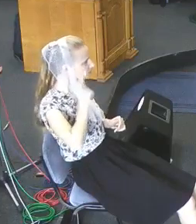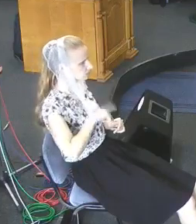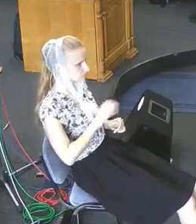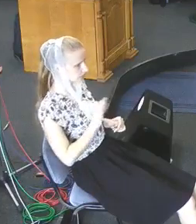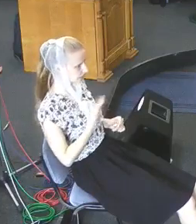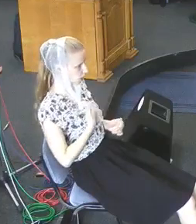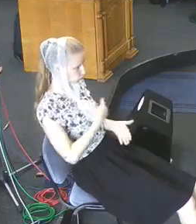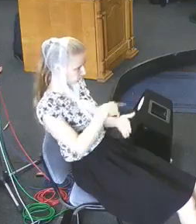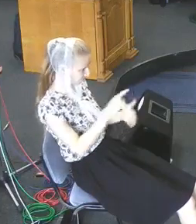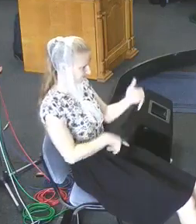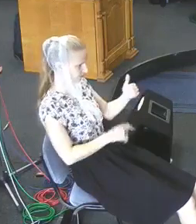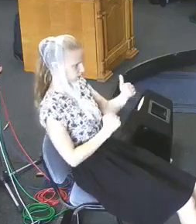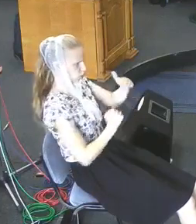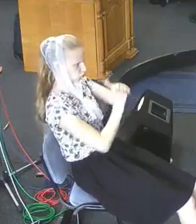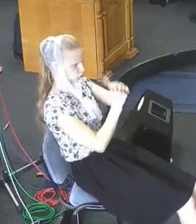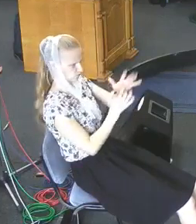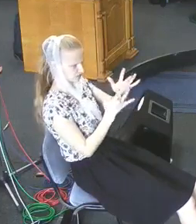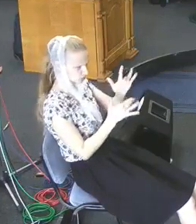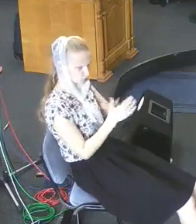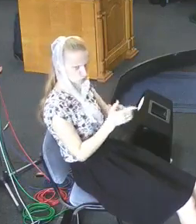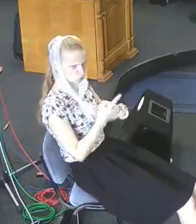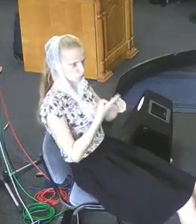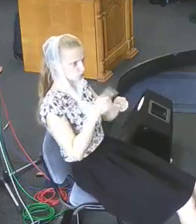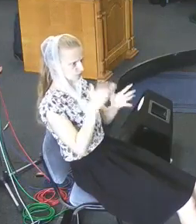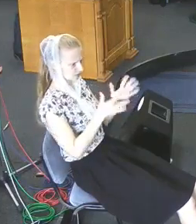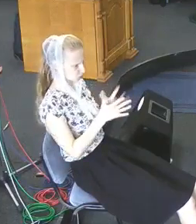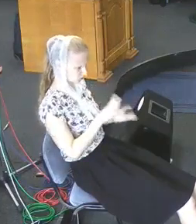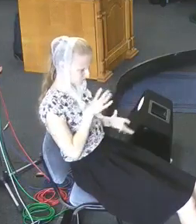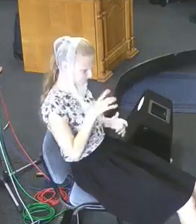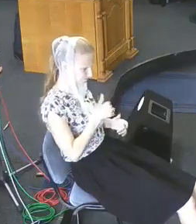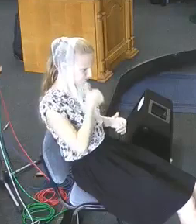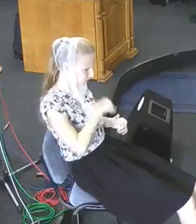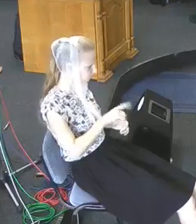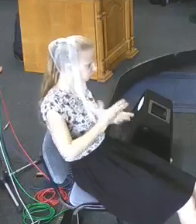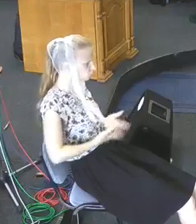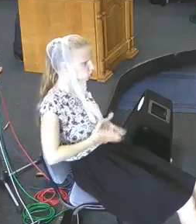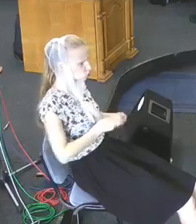віру на тобі, тому що ти пройшов це життя, і ти знаєш більше, чим знаю я.